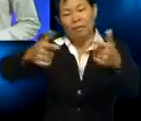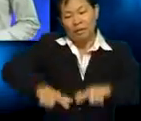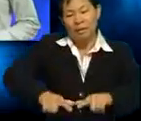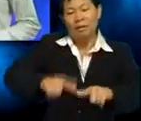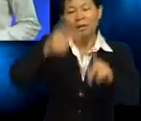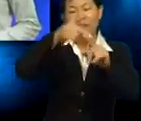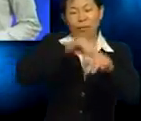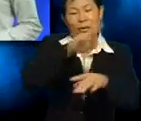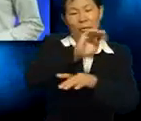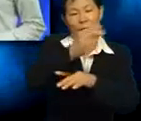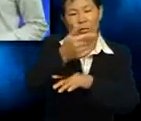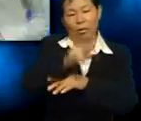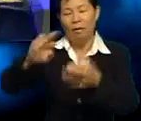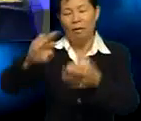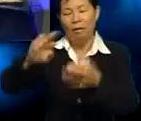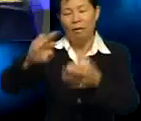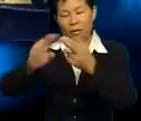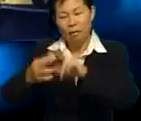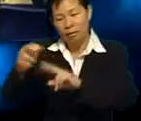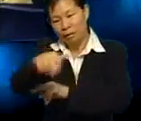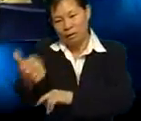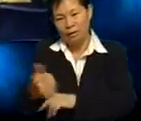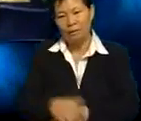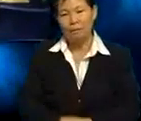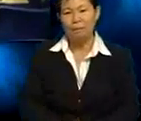kepada Mohan serta rakan-rakannya yang lain?